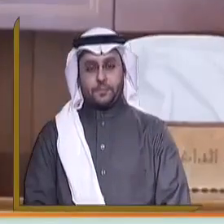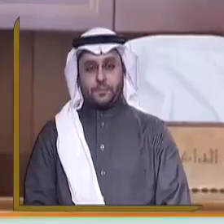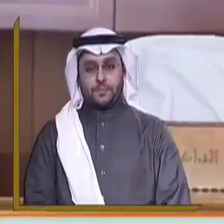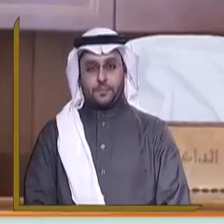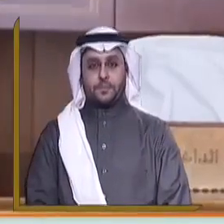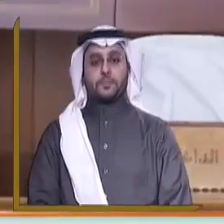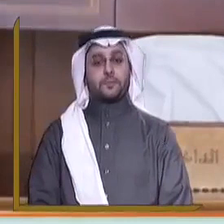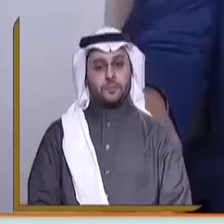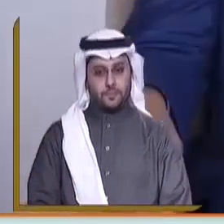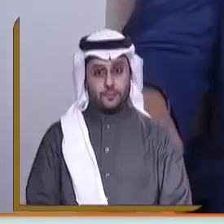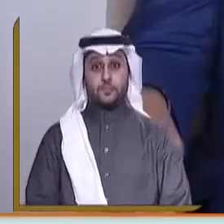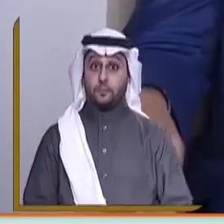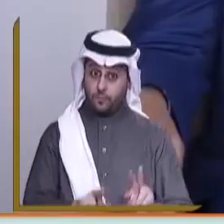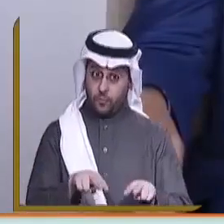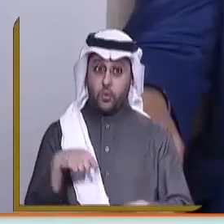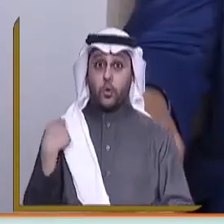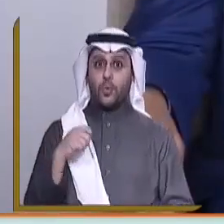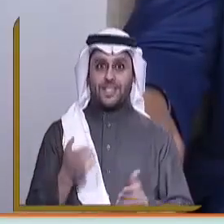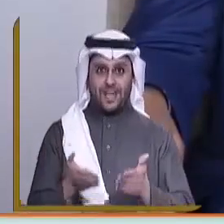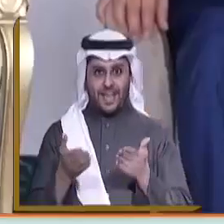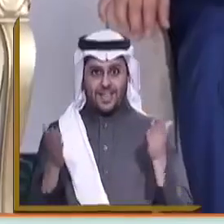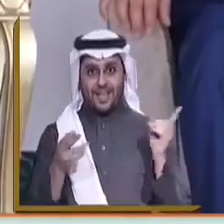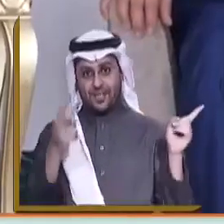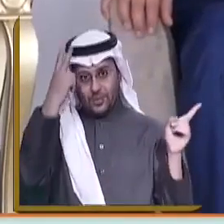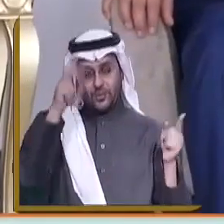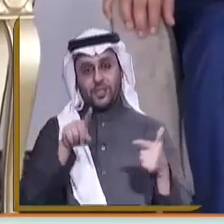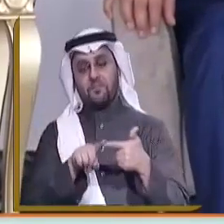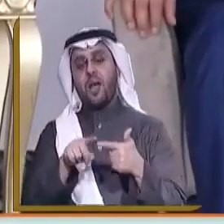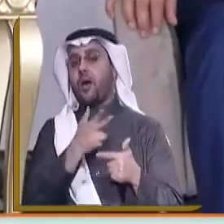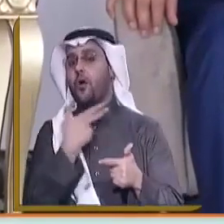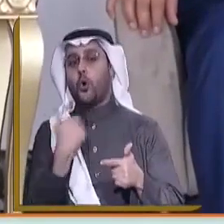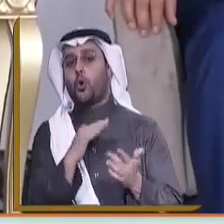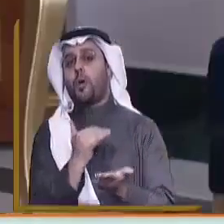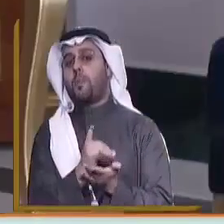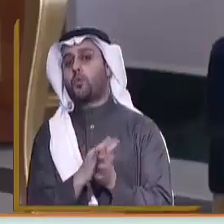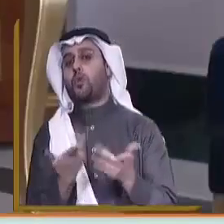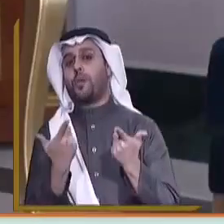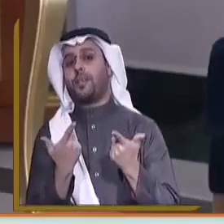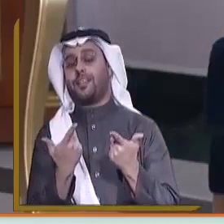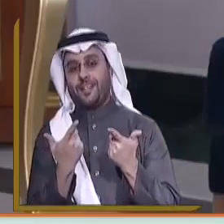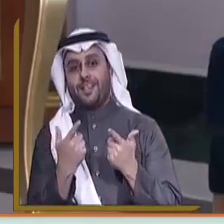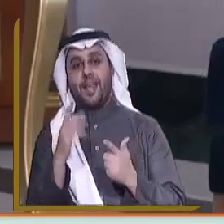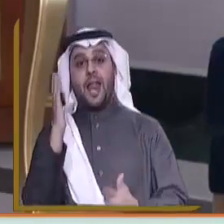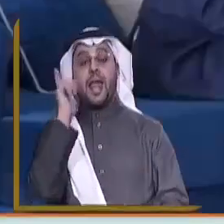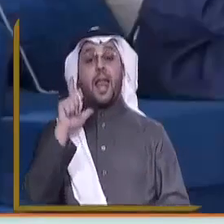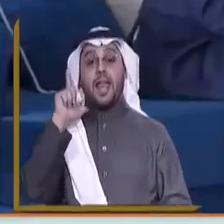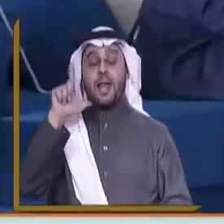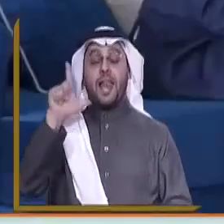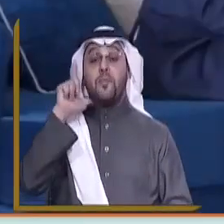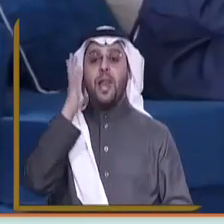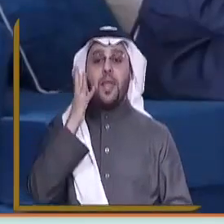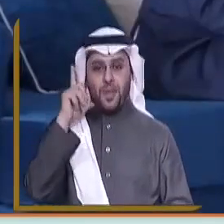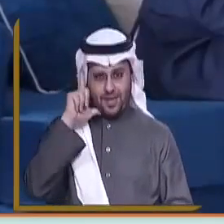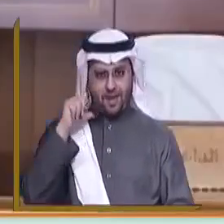المشترك كما التقى سمو وزير الداخليه بنظيره في حكومه الوحده الوطنيه بدوله ليبيا عماد